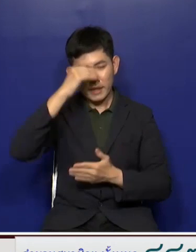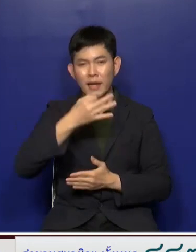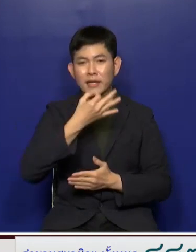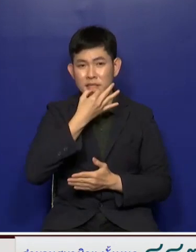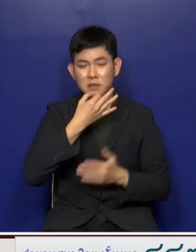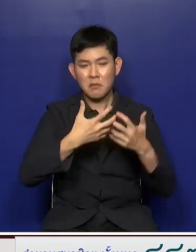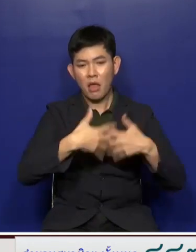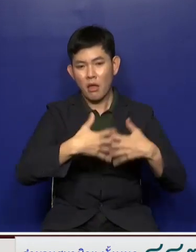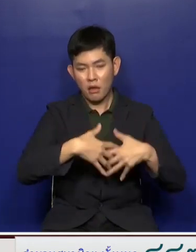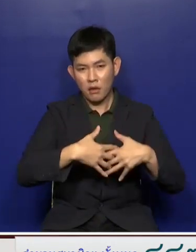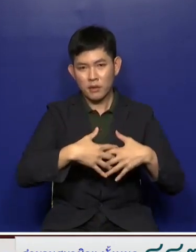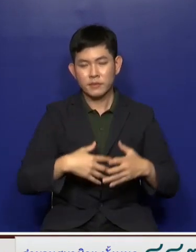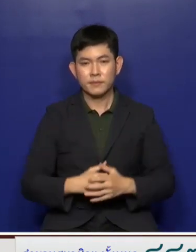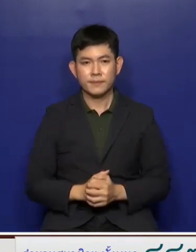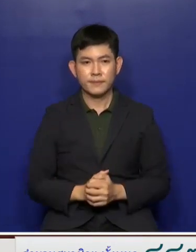น